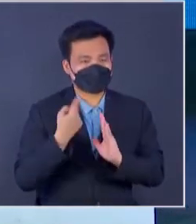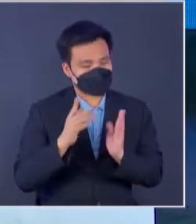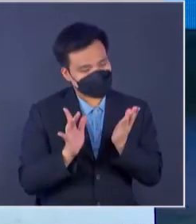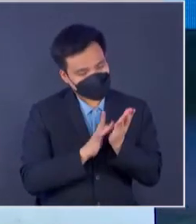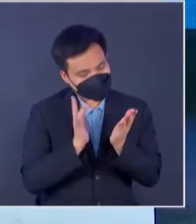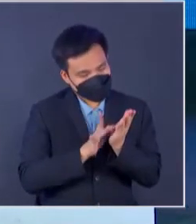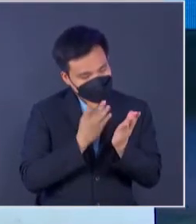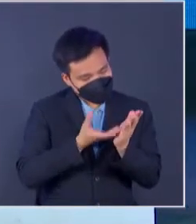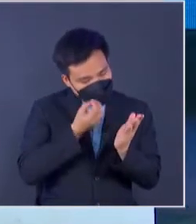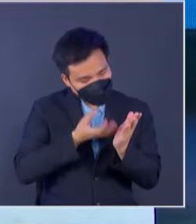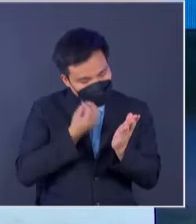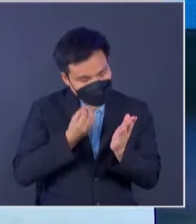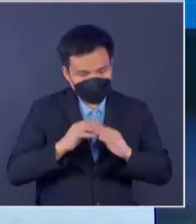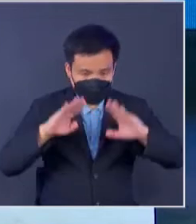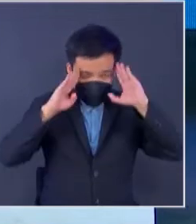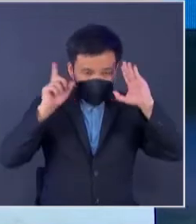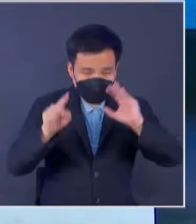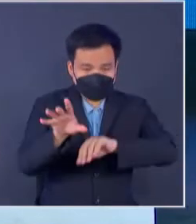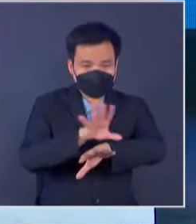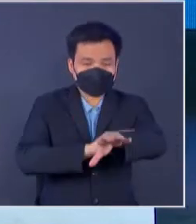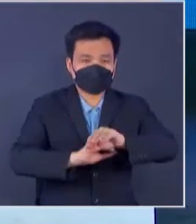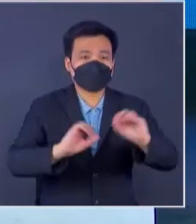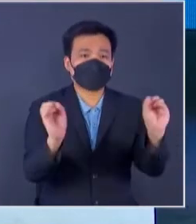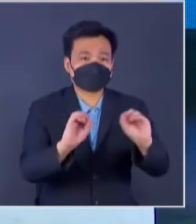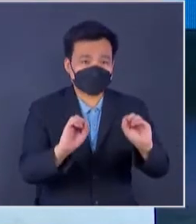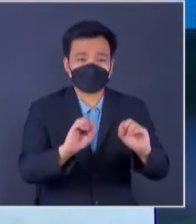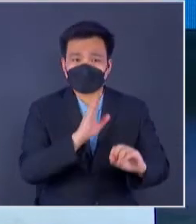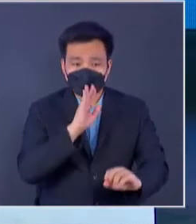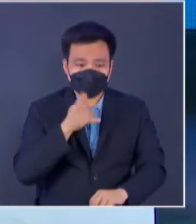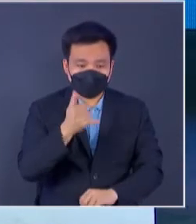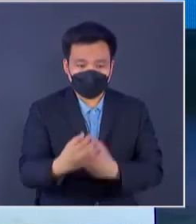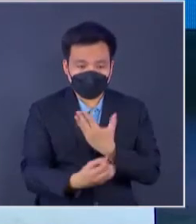ประสบการณ์จริงแบบเนี้ยประสบการณ์แบบนี้แหละครับจะช่วยหล่อหลอมท